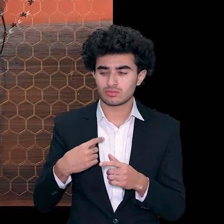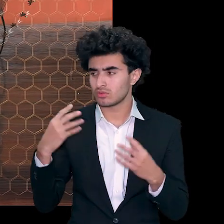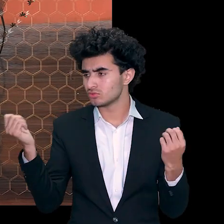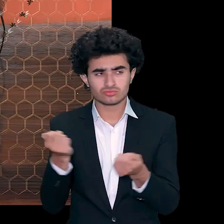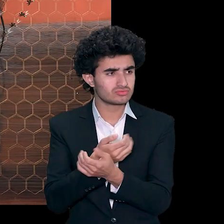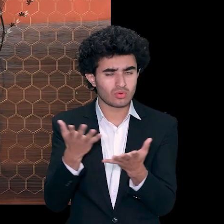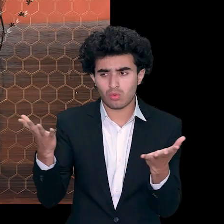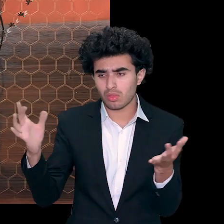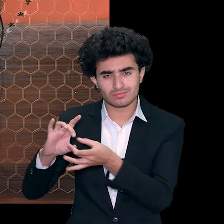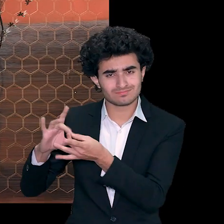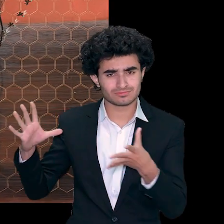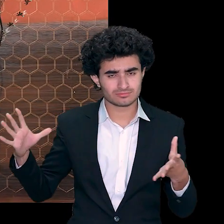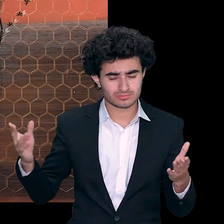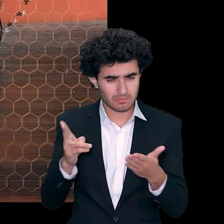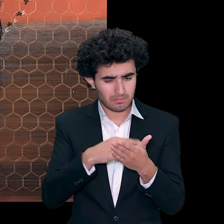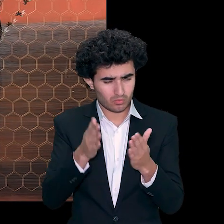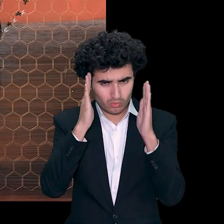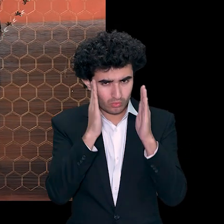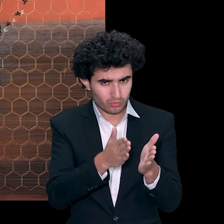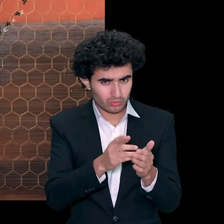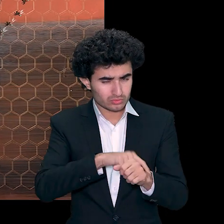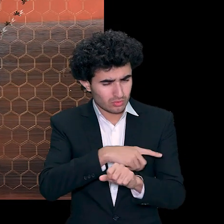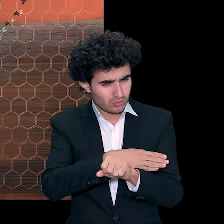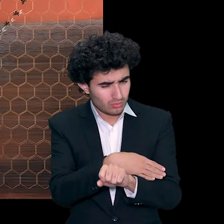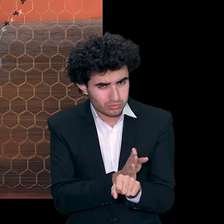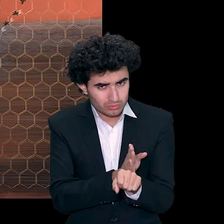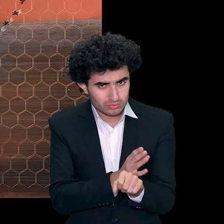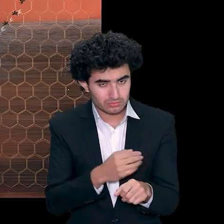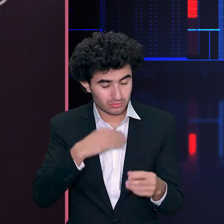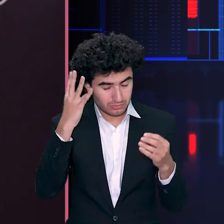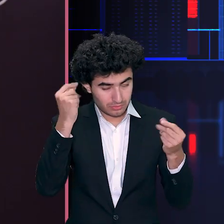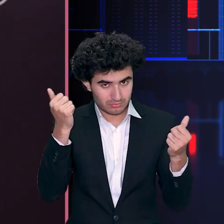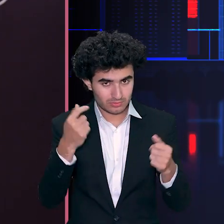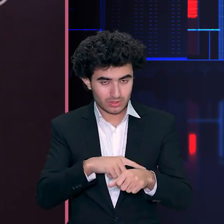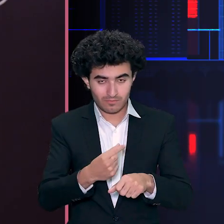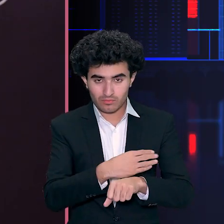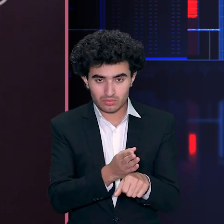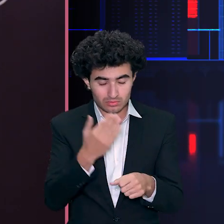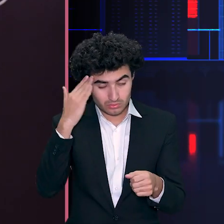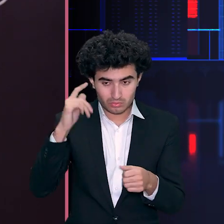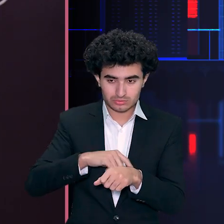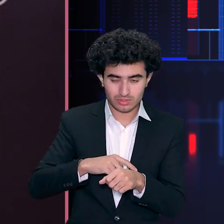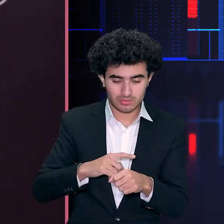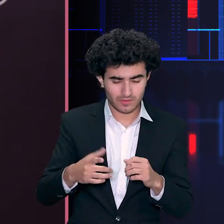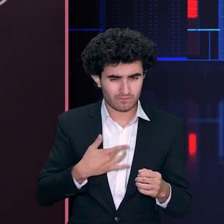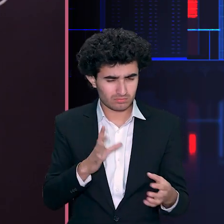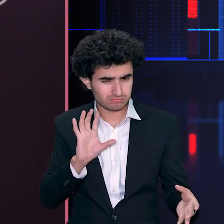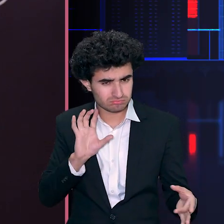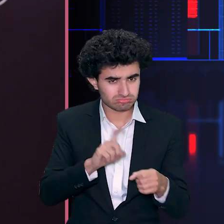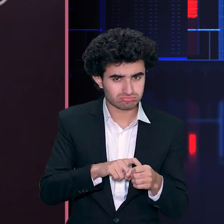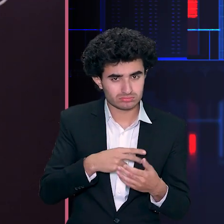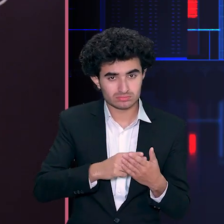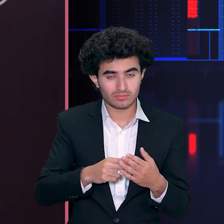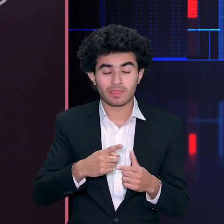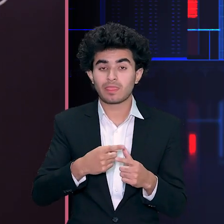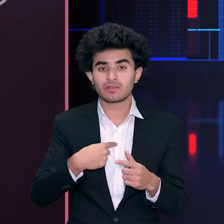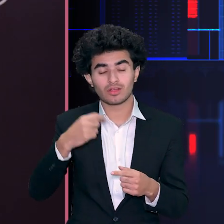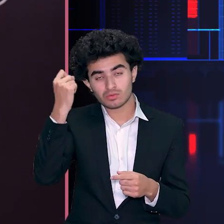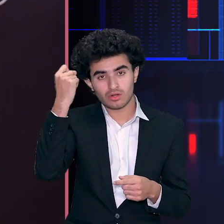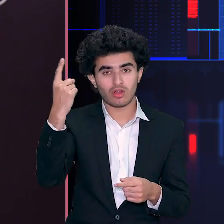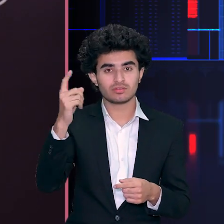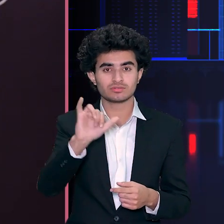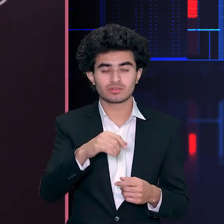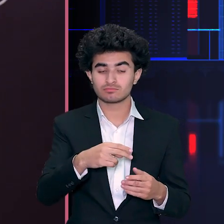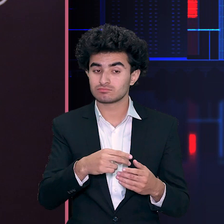تھا، تو اس میں اتنا ٹائم گزرا کہ مجھے پتہ ہی نہیں چلا. تو لائک آفٹر دیٹ آئی ریئلائز کہ اس میں کیا